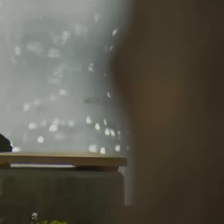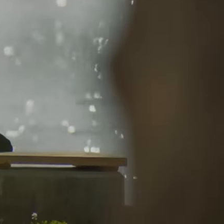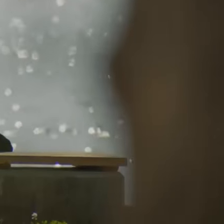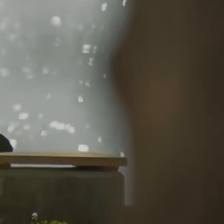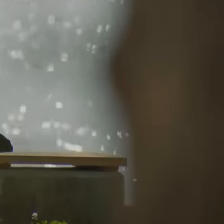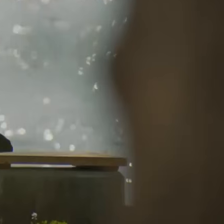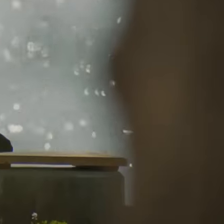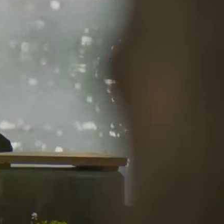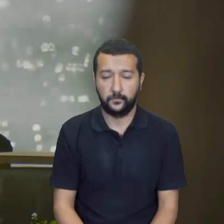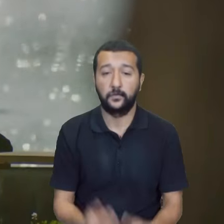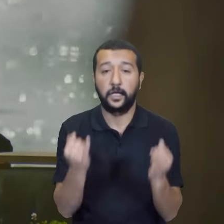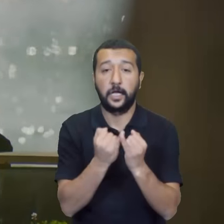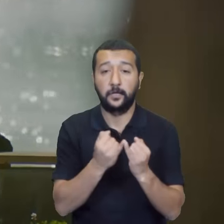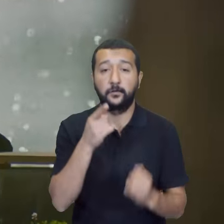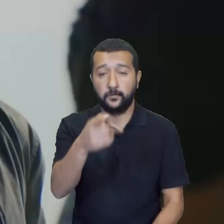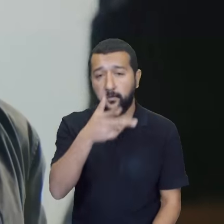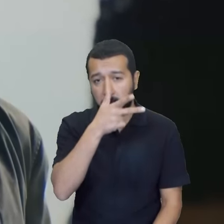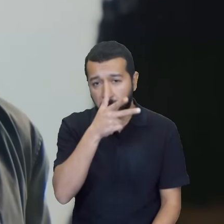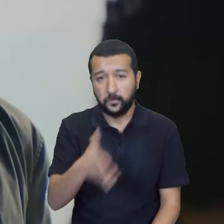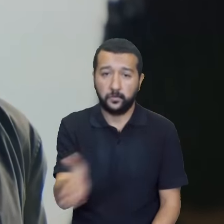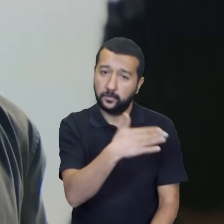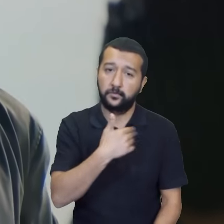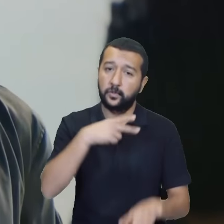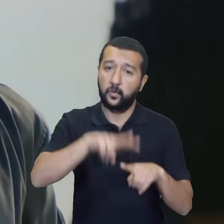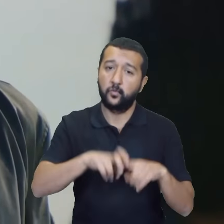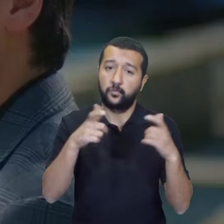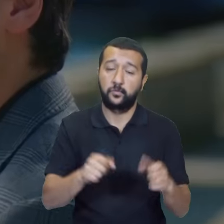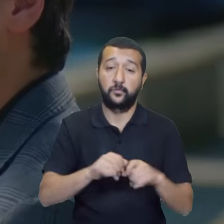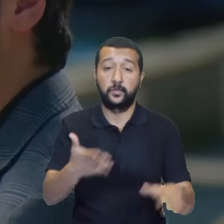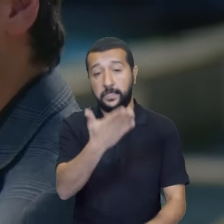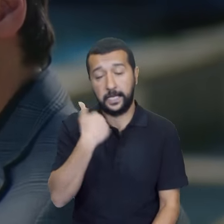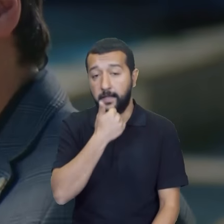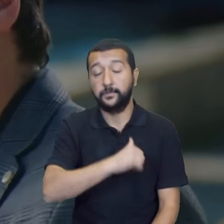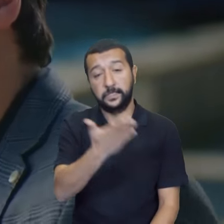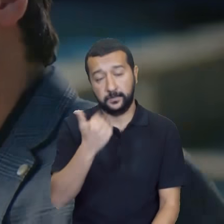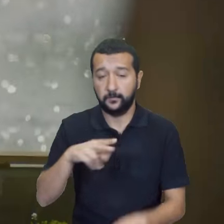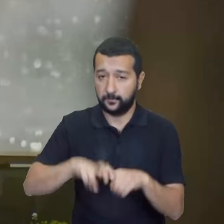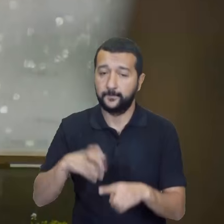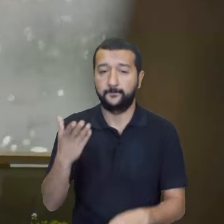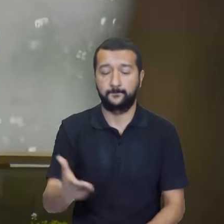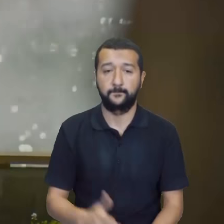İlyas yanına geldi. Kardeş şu gamını kasvetini çek de biz de oturalım. Yayılmışsın ya. Gel abi gel. Buyur otur.